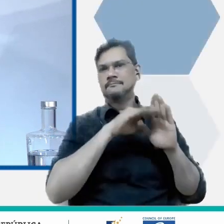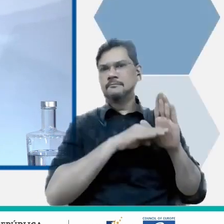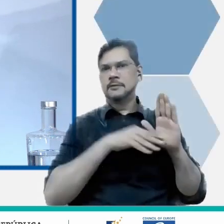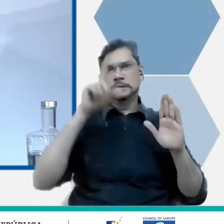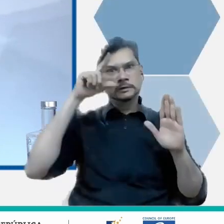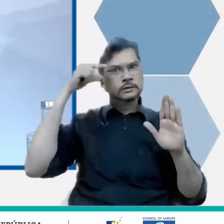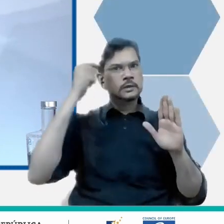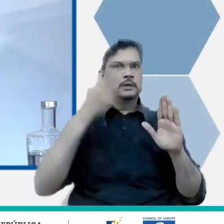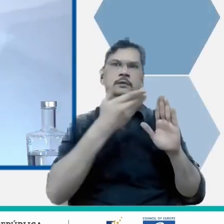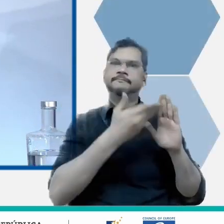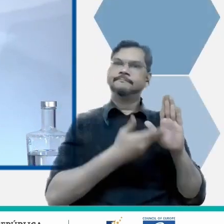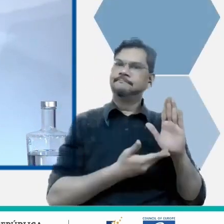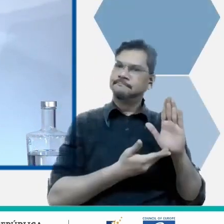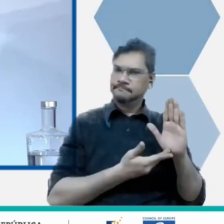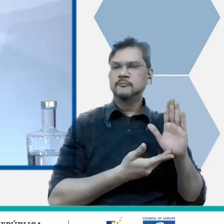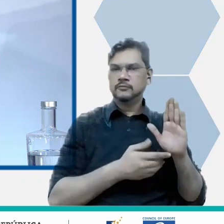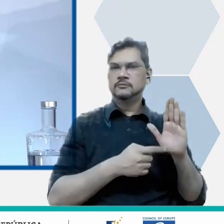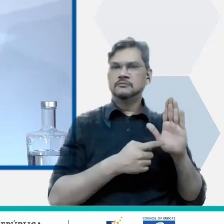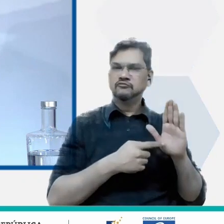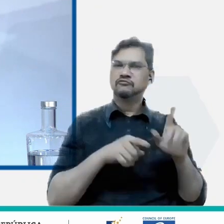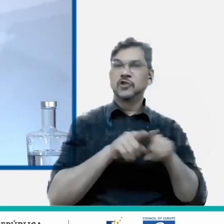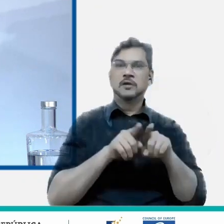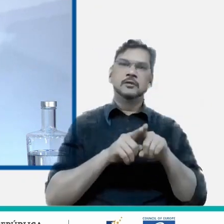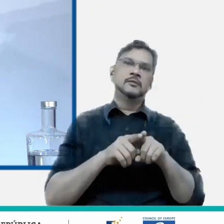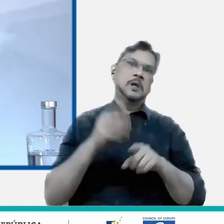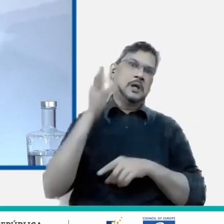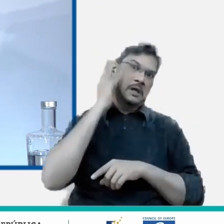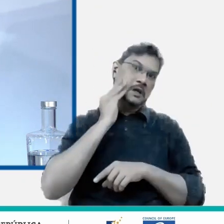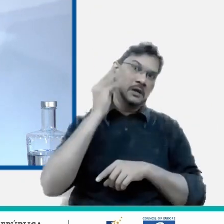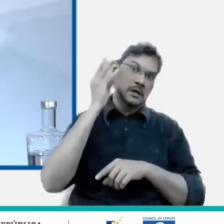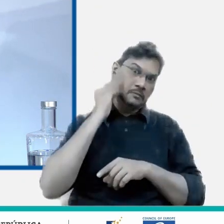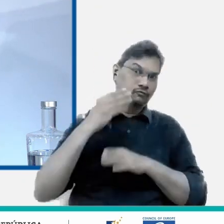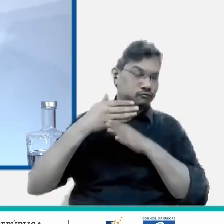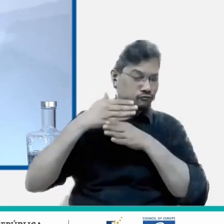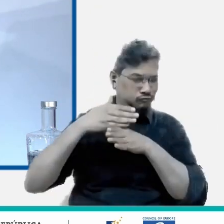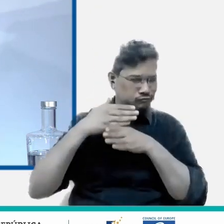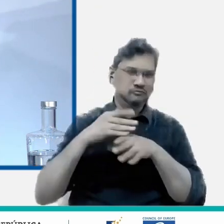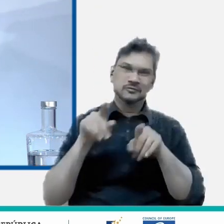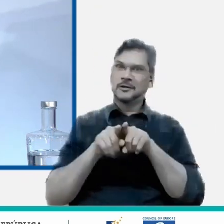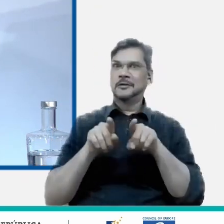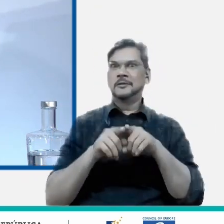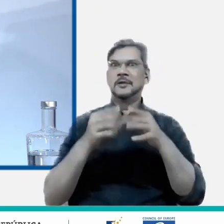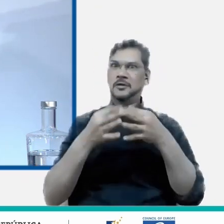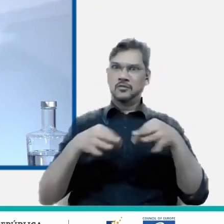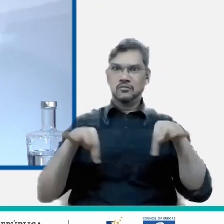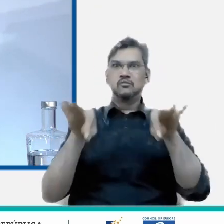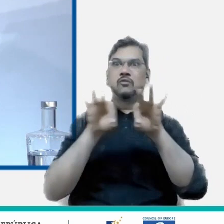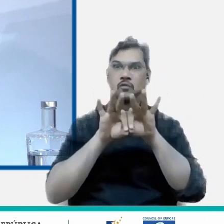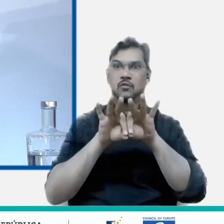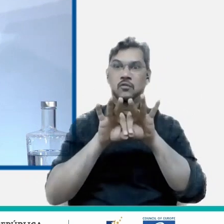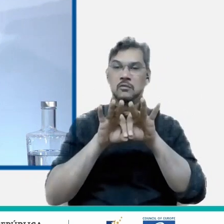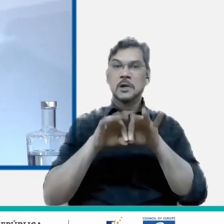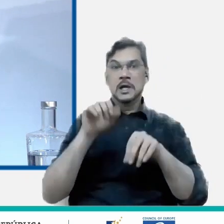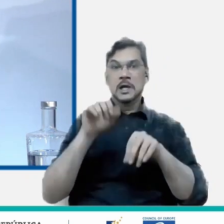вот я сказал, что мы в поисках инструментов и в поисках наших партнеров для реализации